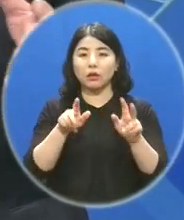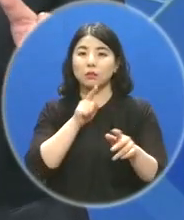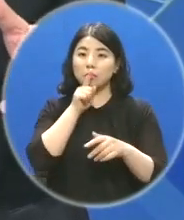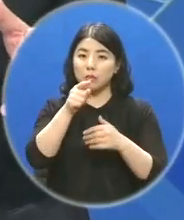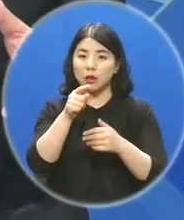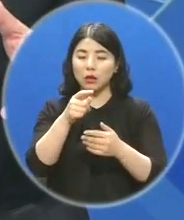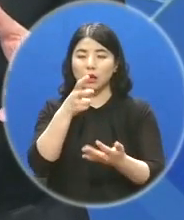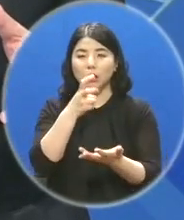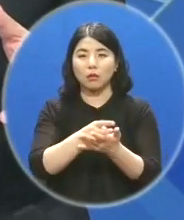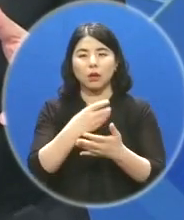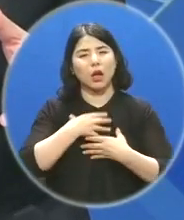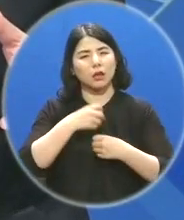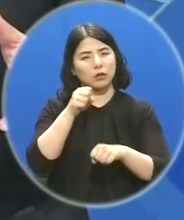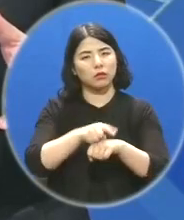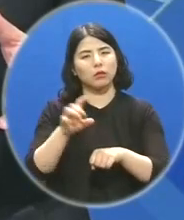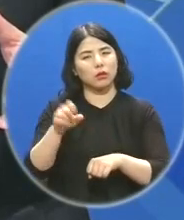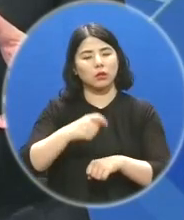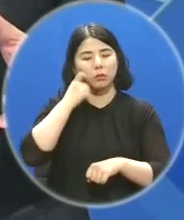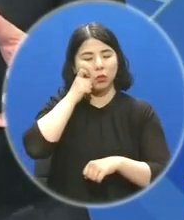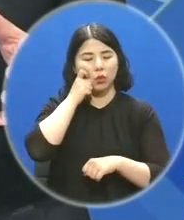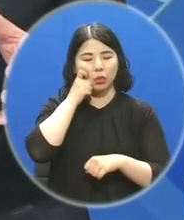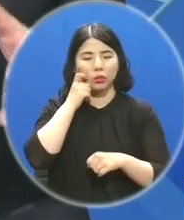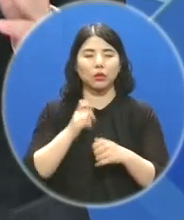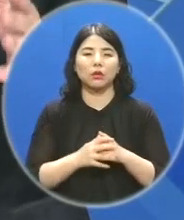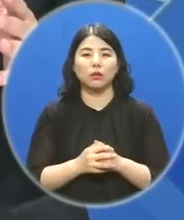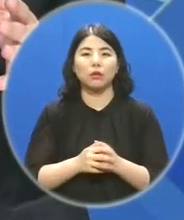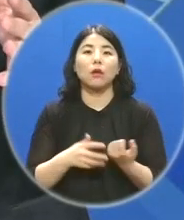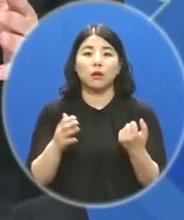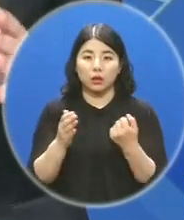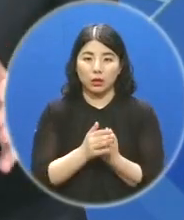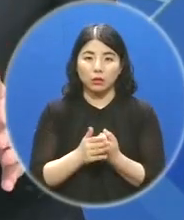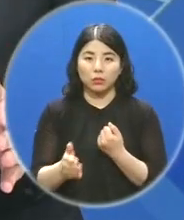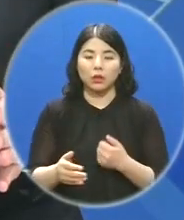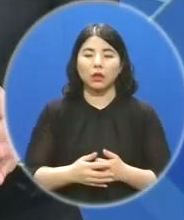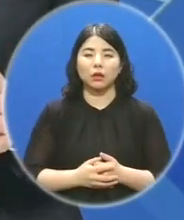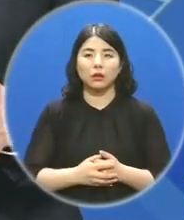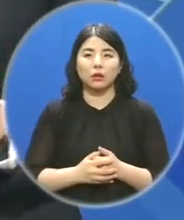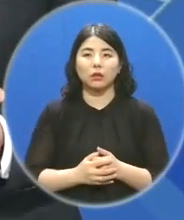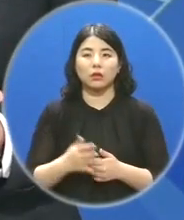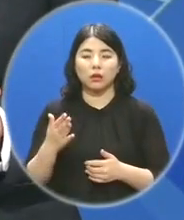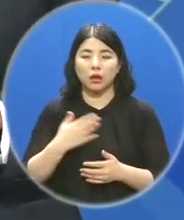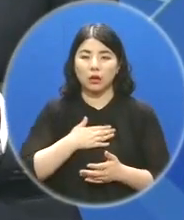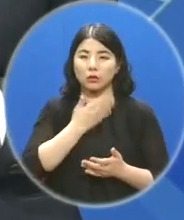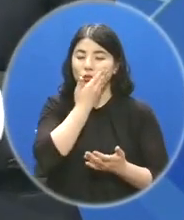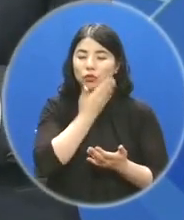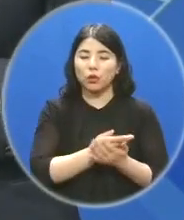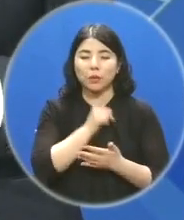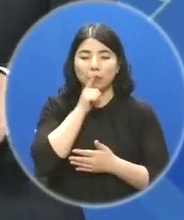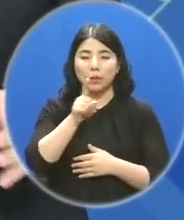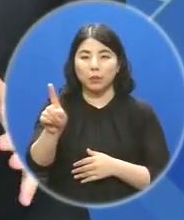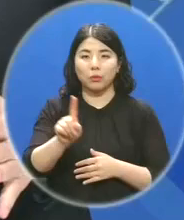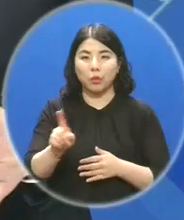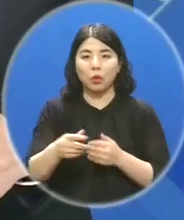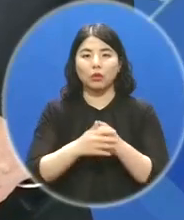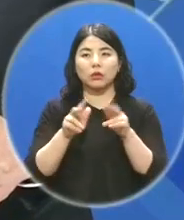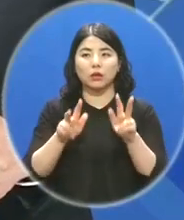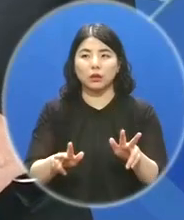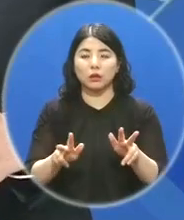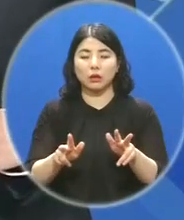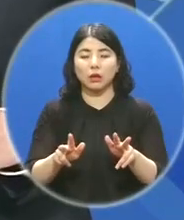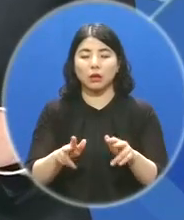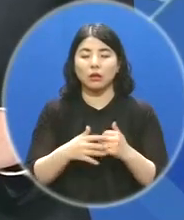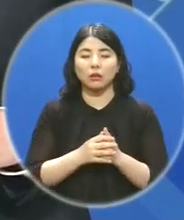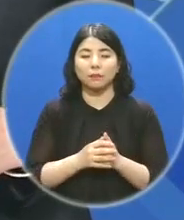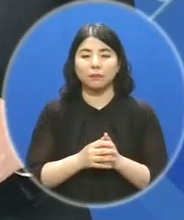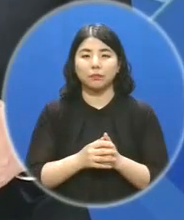내용들이 제도적인 안정성을 가질 수가 없는 것이에요. 그래서 제가 핵심의 요지는 뭐 이 제도도 저는